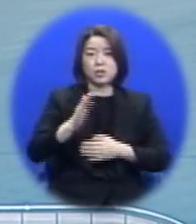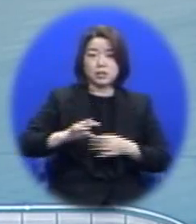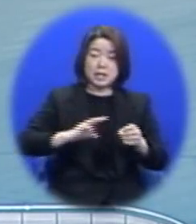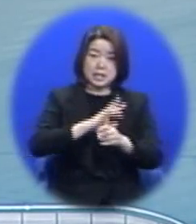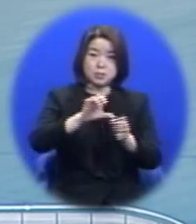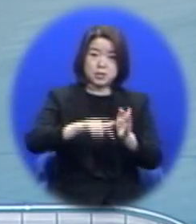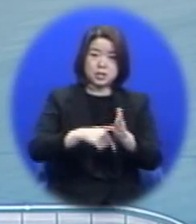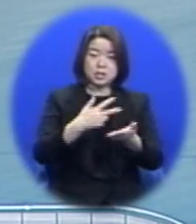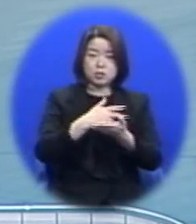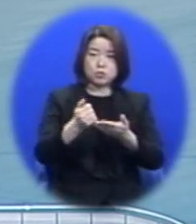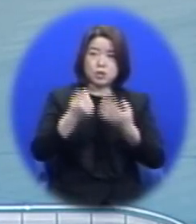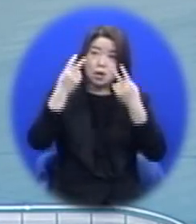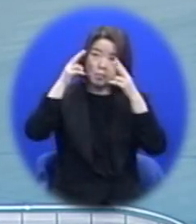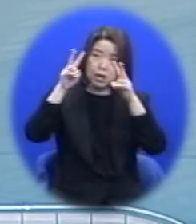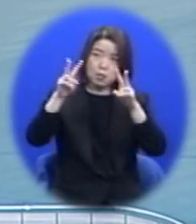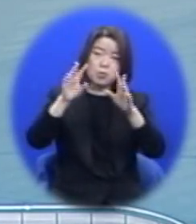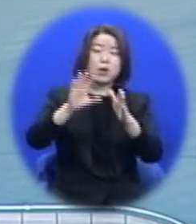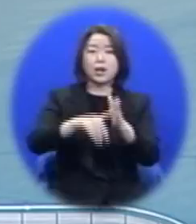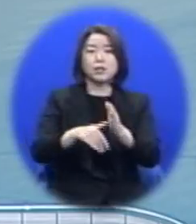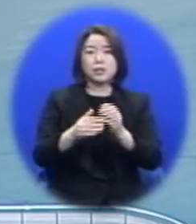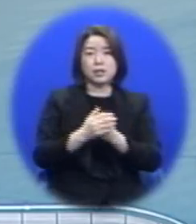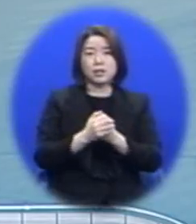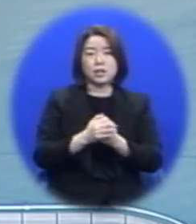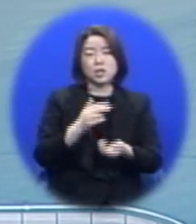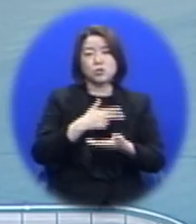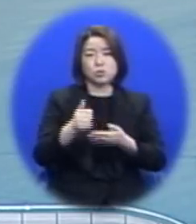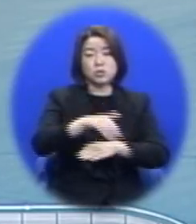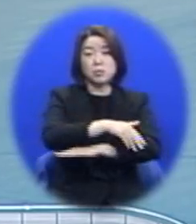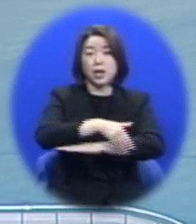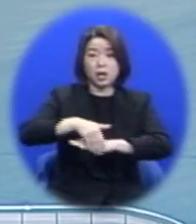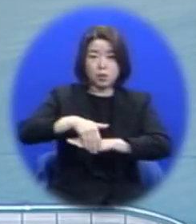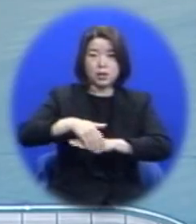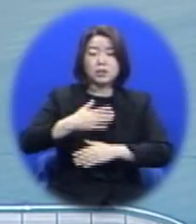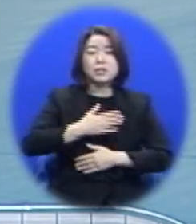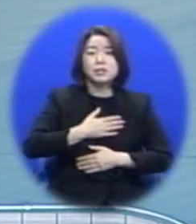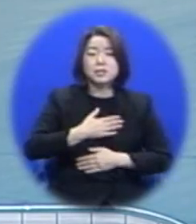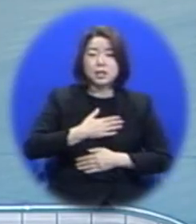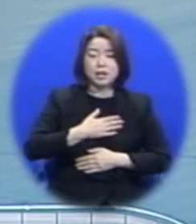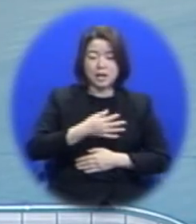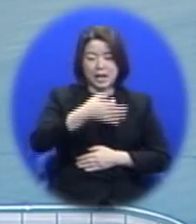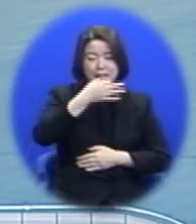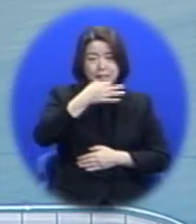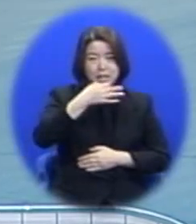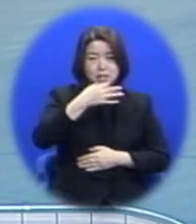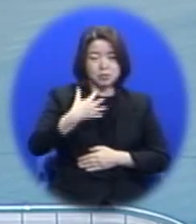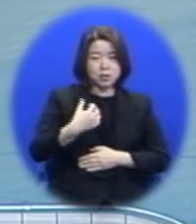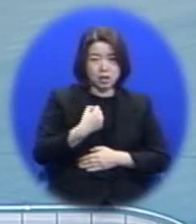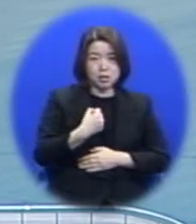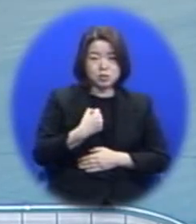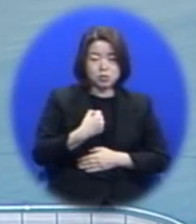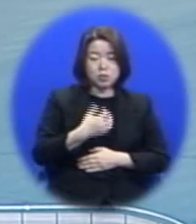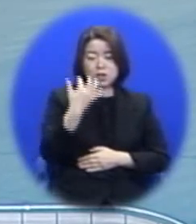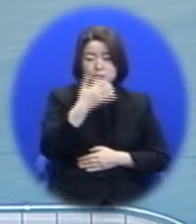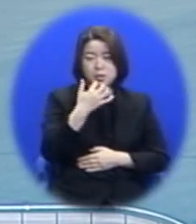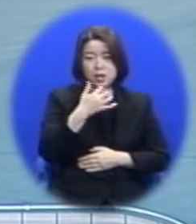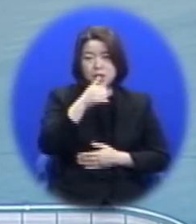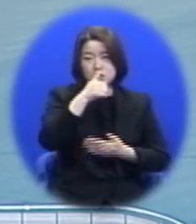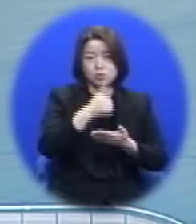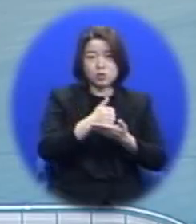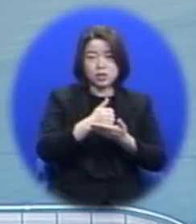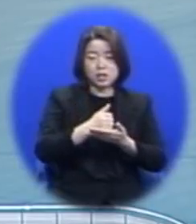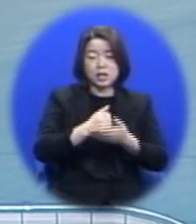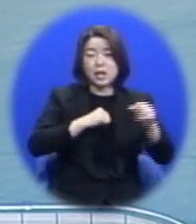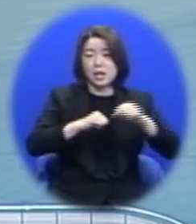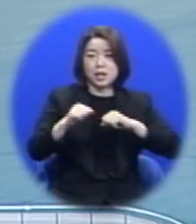24시간 주님을 바라보려고 하면서 주님의 계획은 제가 탐심을 갖고 음란한 죄를